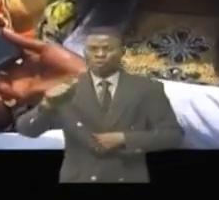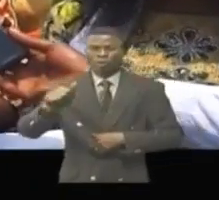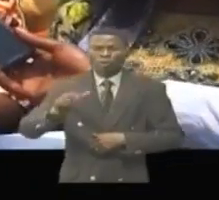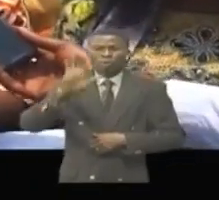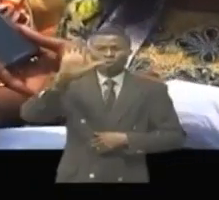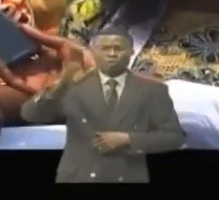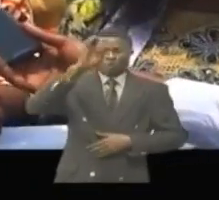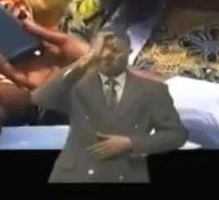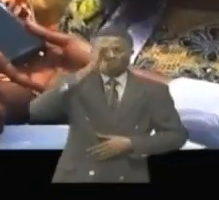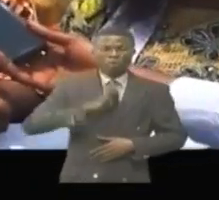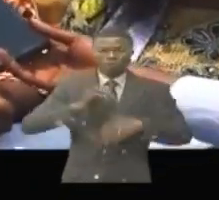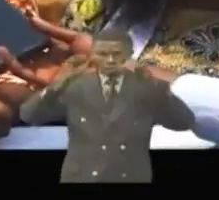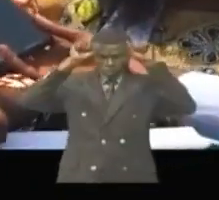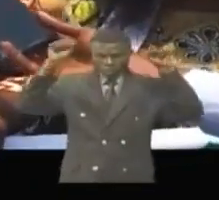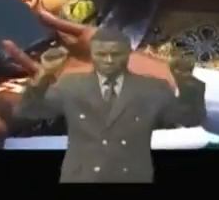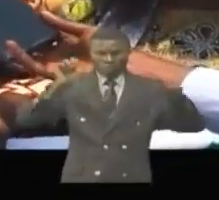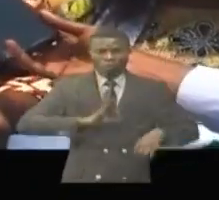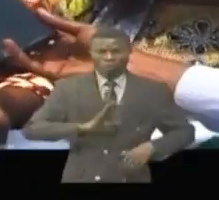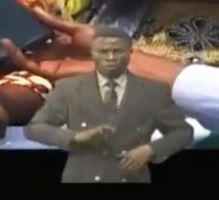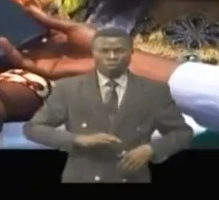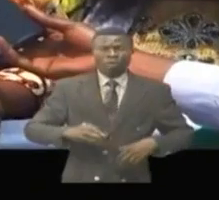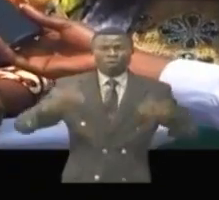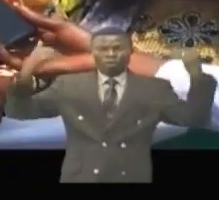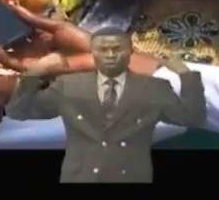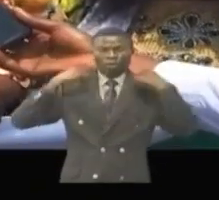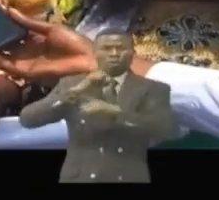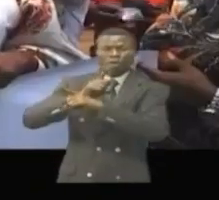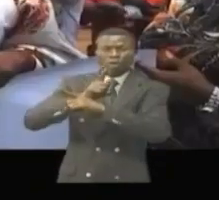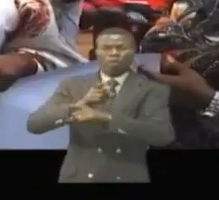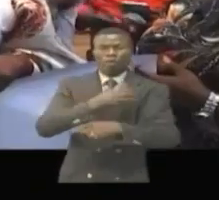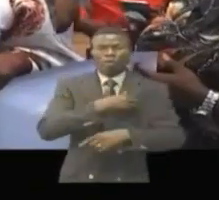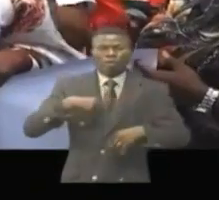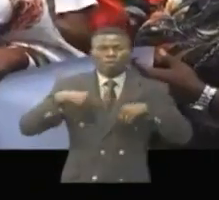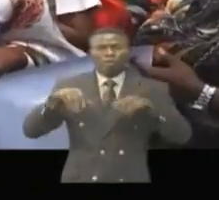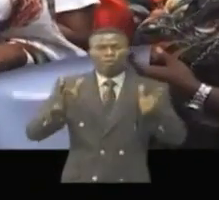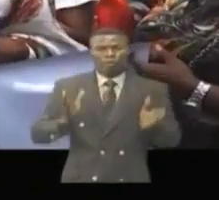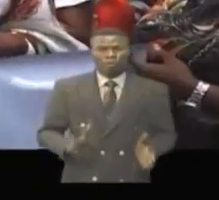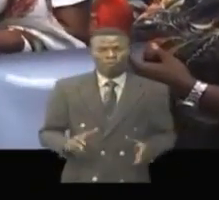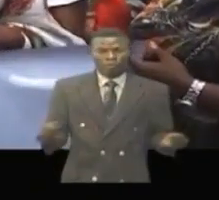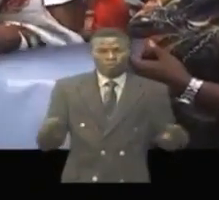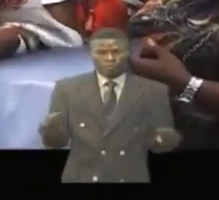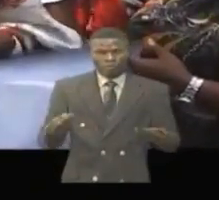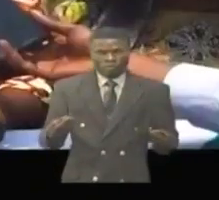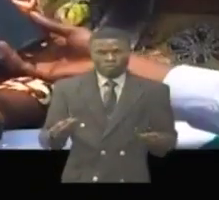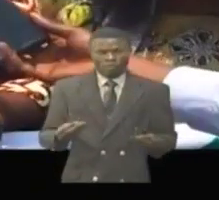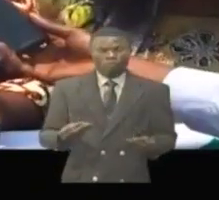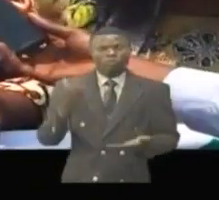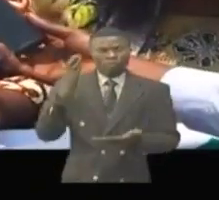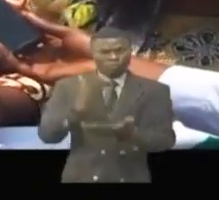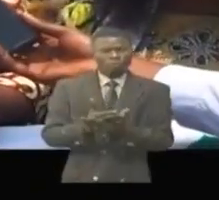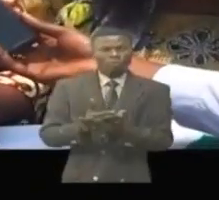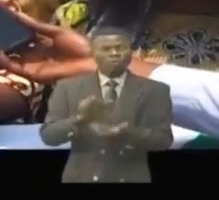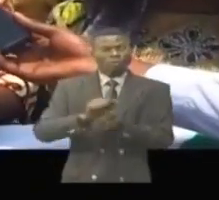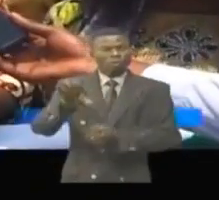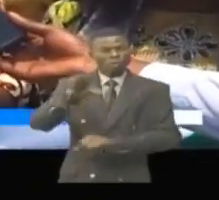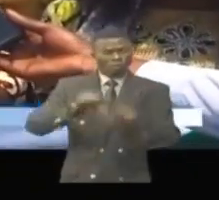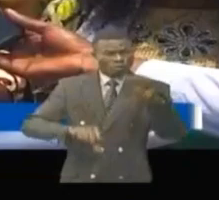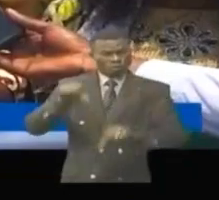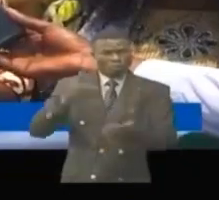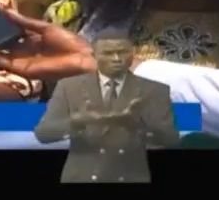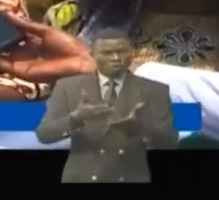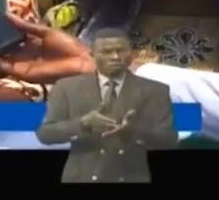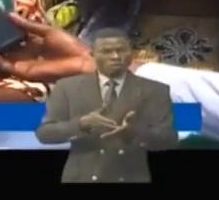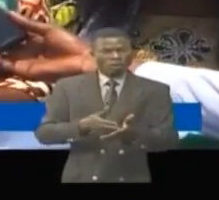Excellence Monsieur le Président, en tant que protecteur de la femme congolaise, afin de faire arrêter cette situation irrégulière de